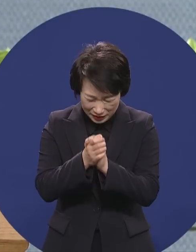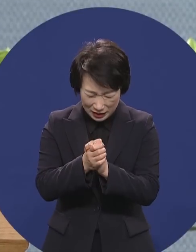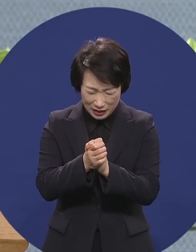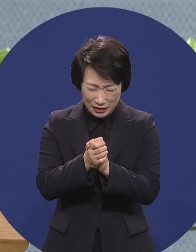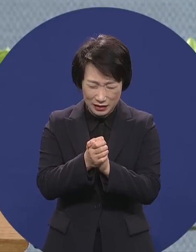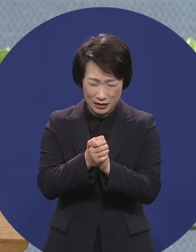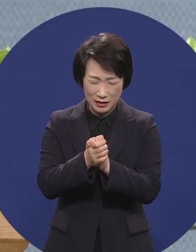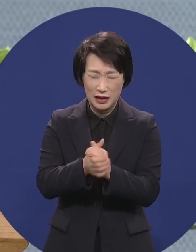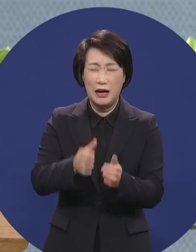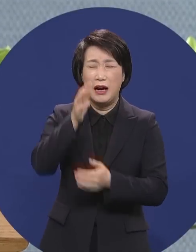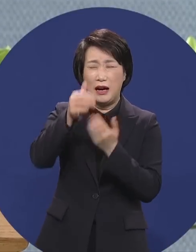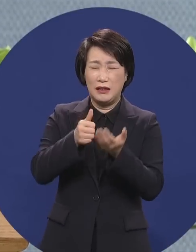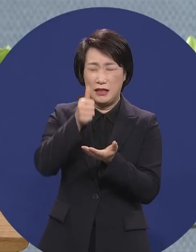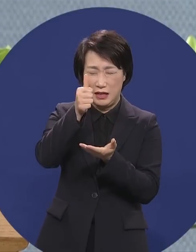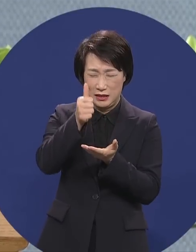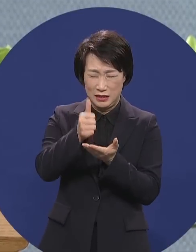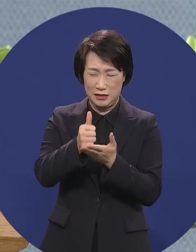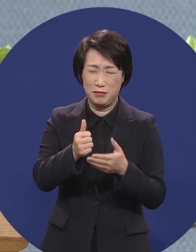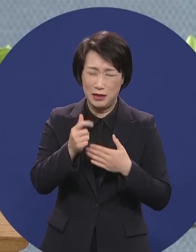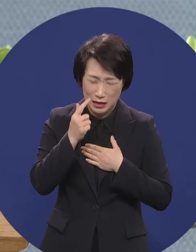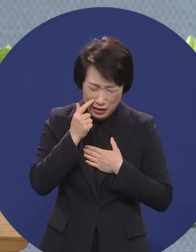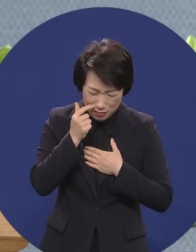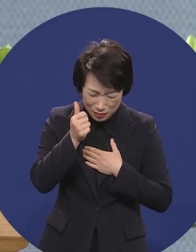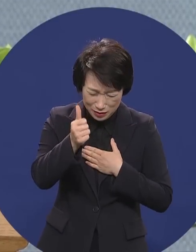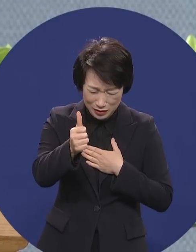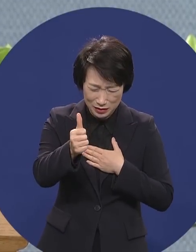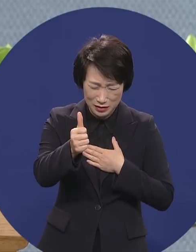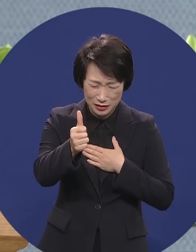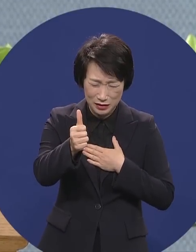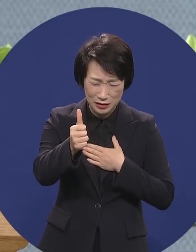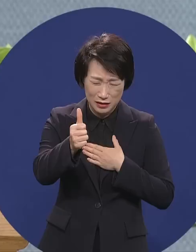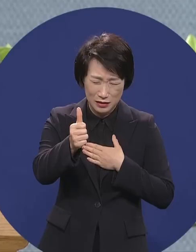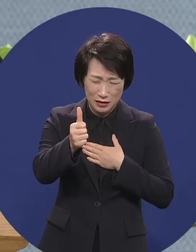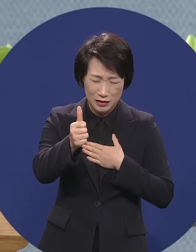하나님, 우리 아버지,